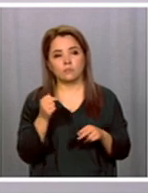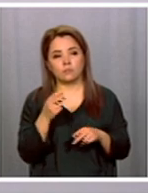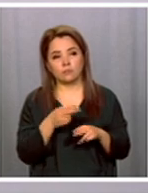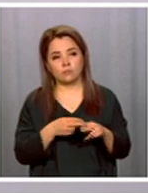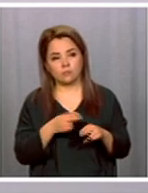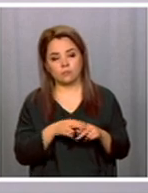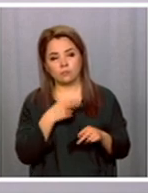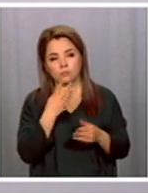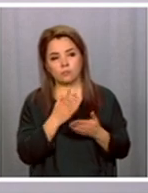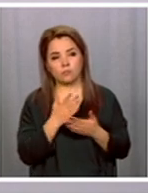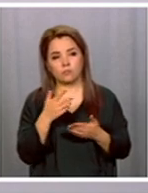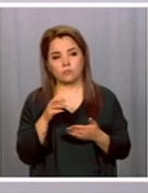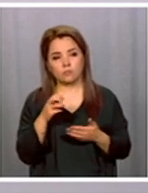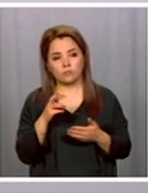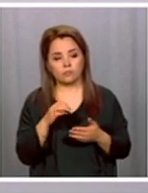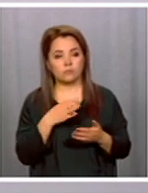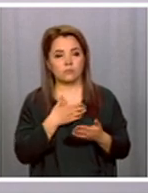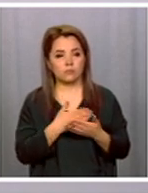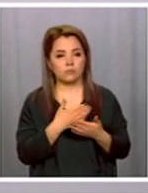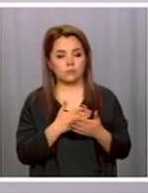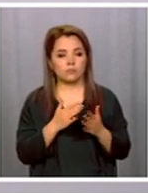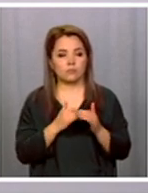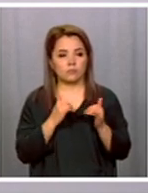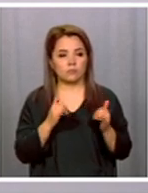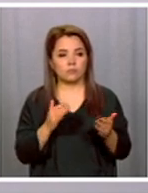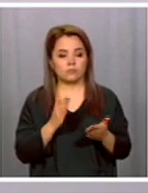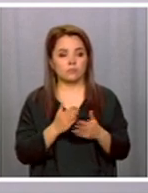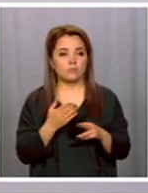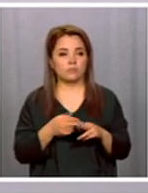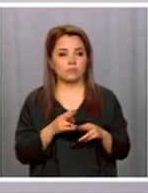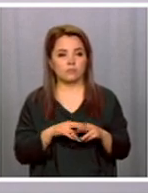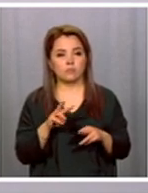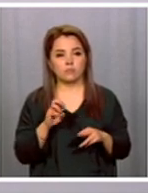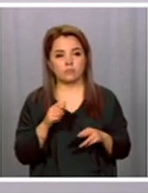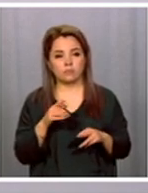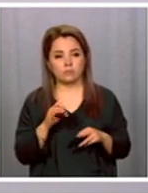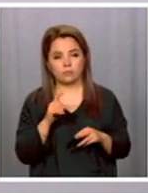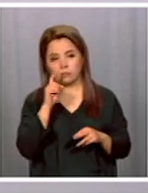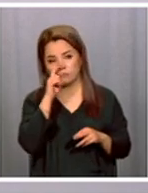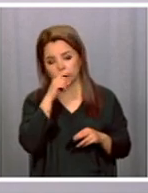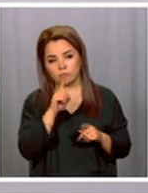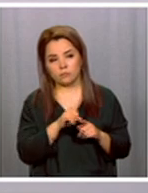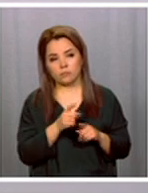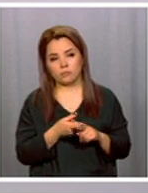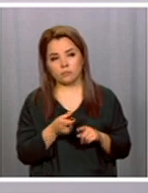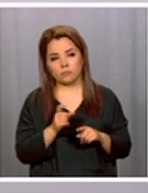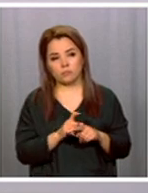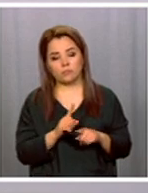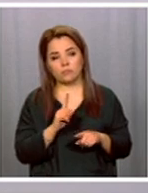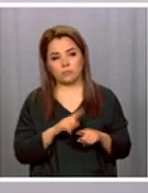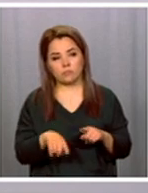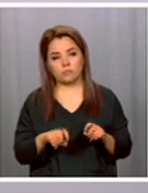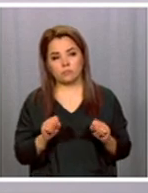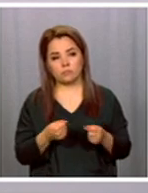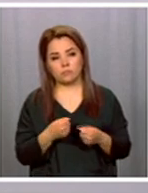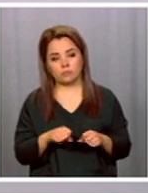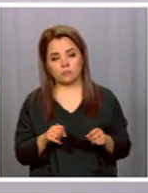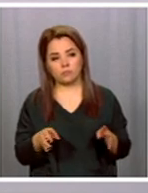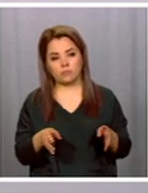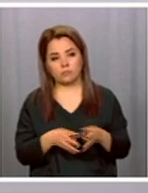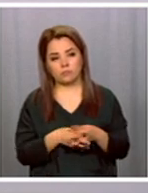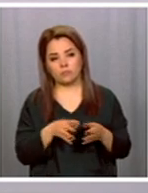қарағанда, магнийдің белсенділігі жоғары. Сондықтан магний қышқылдармен өте тез жылдам әрекеттеседі.